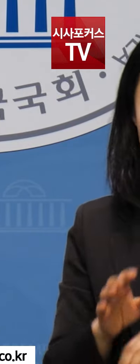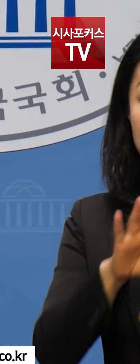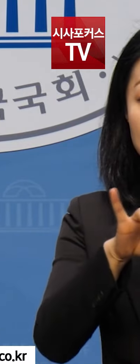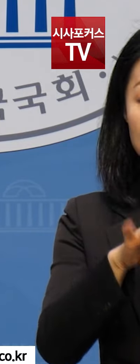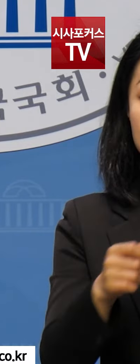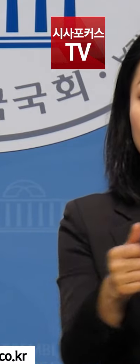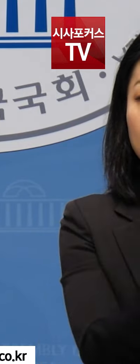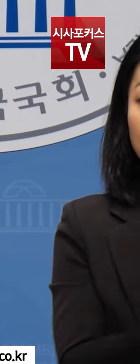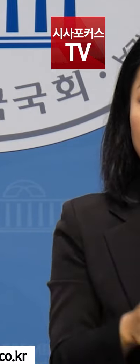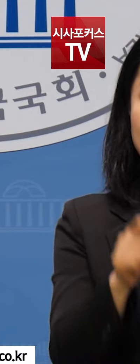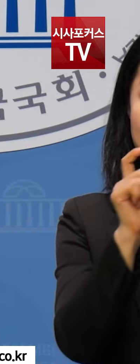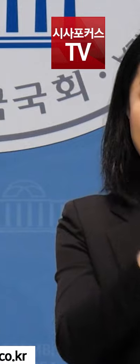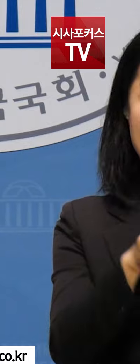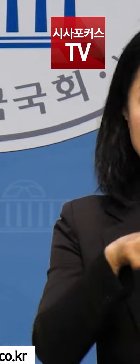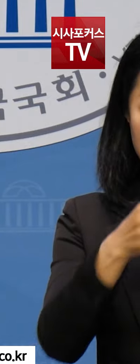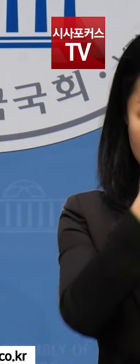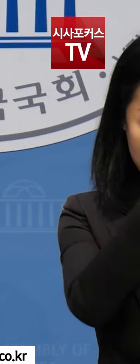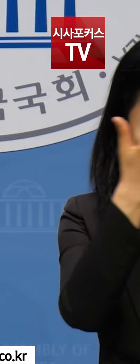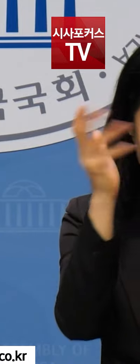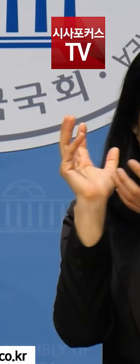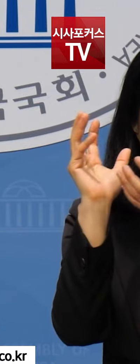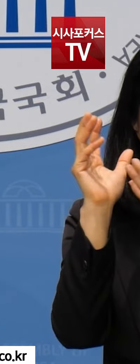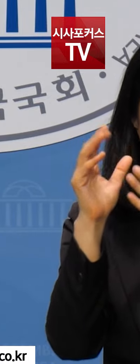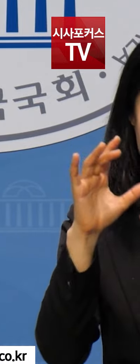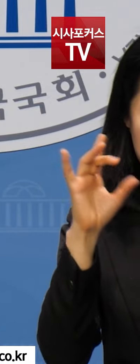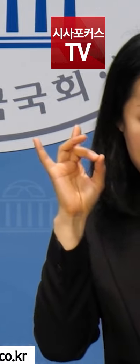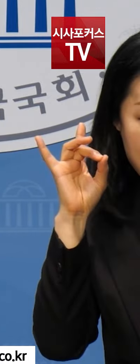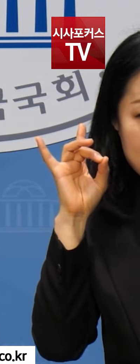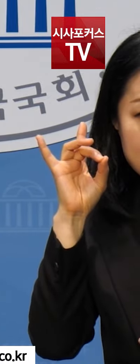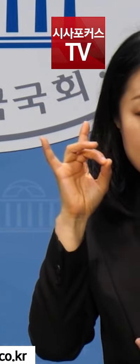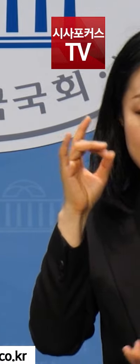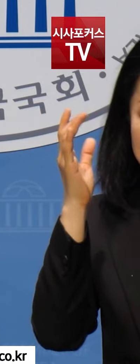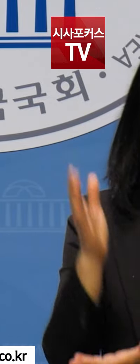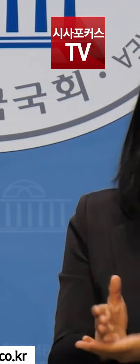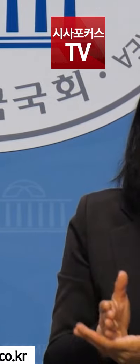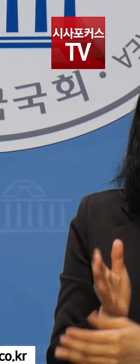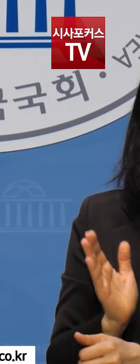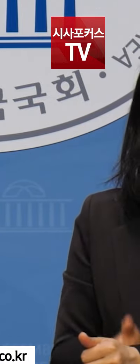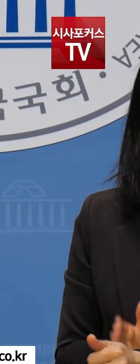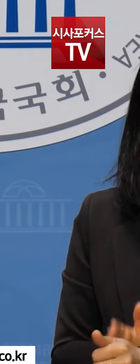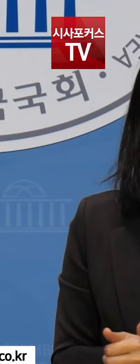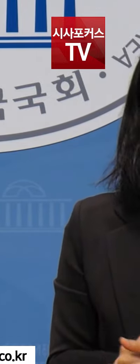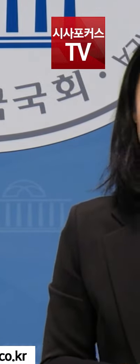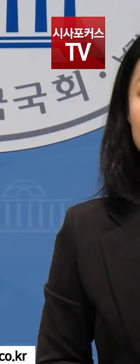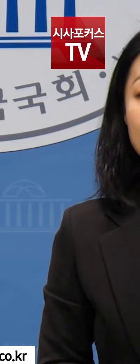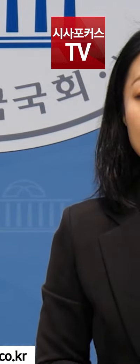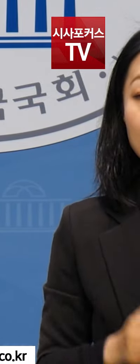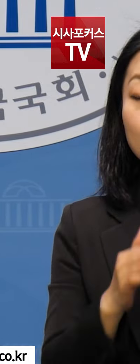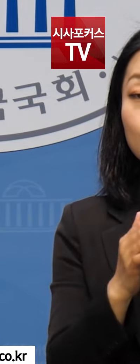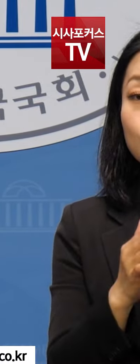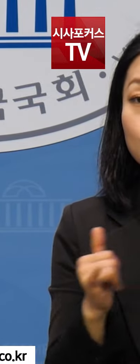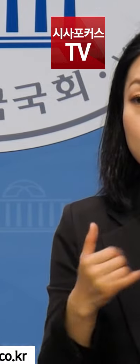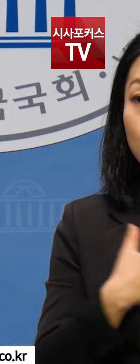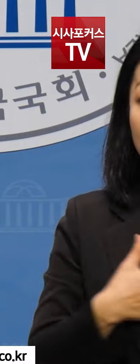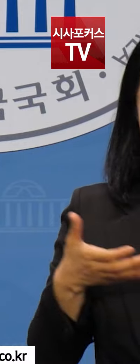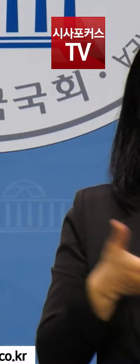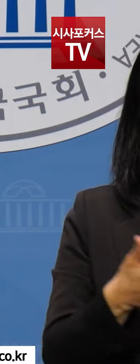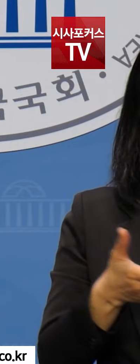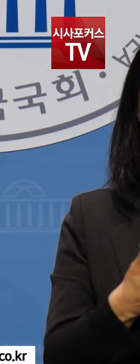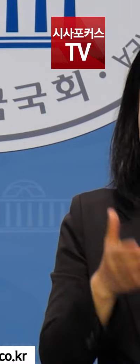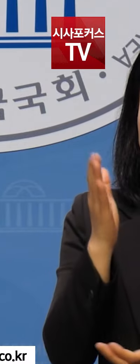방송통신의 행정을 혼란과 마비로 내몰지 않길 바랍니다. 국민을 괴롭히는